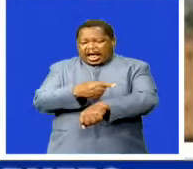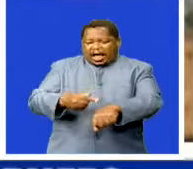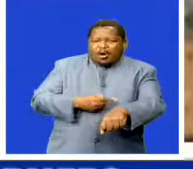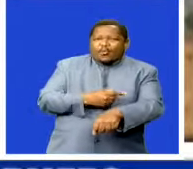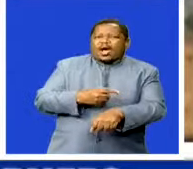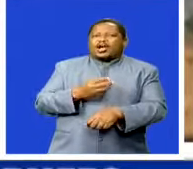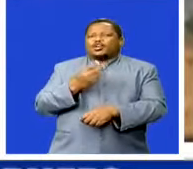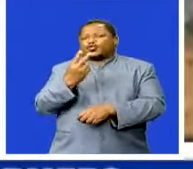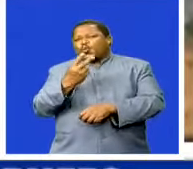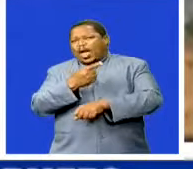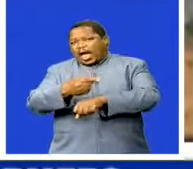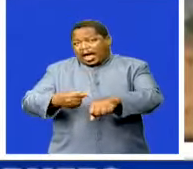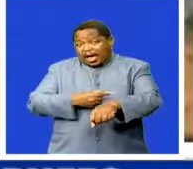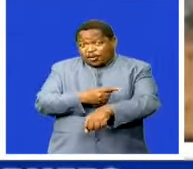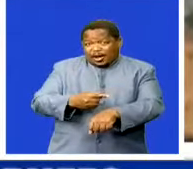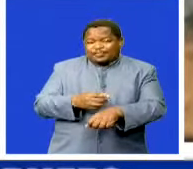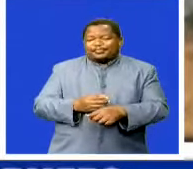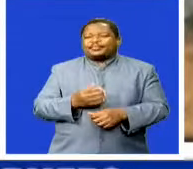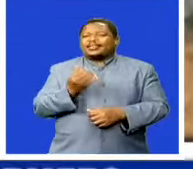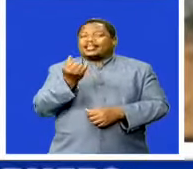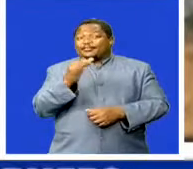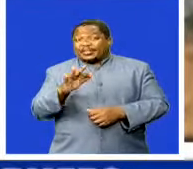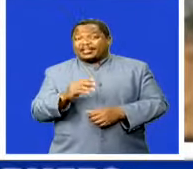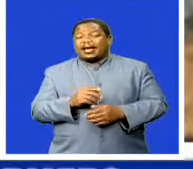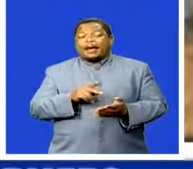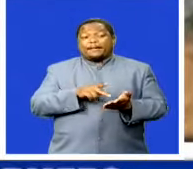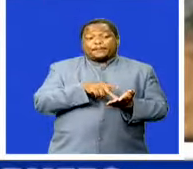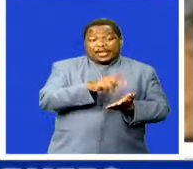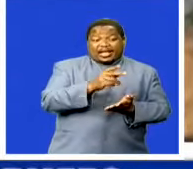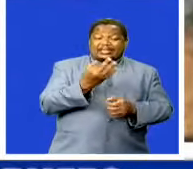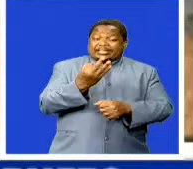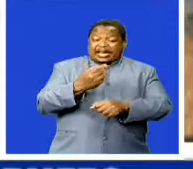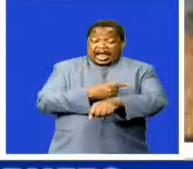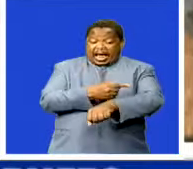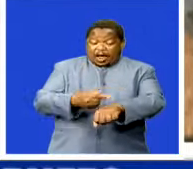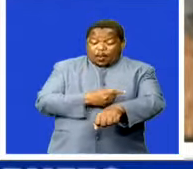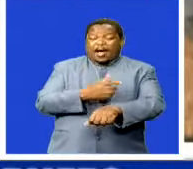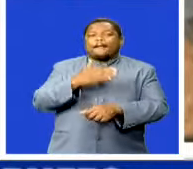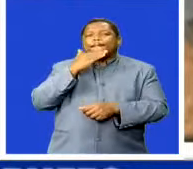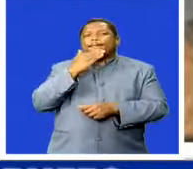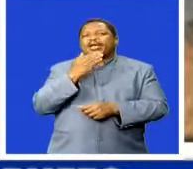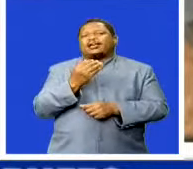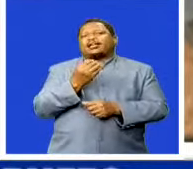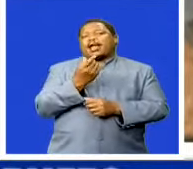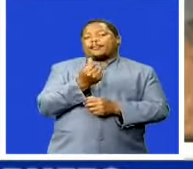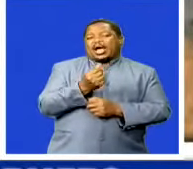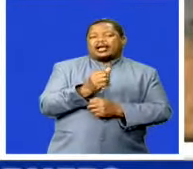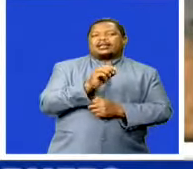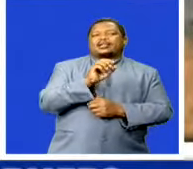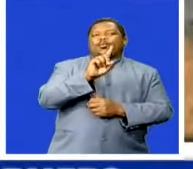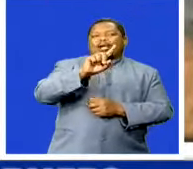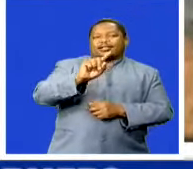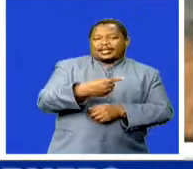nabe amathathu 1.2 lo yabona nganze ngalala ng